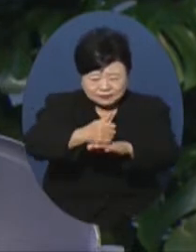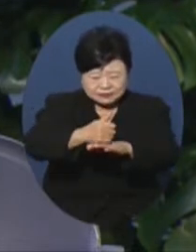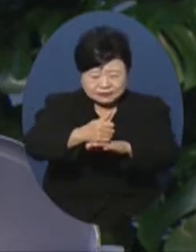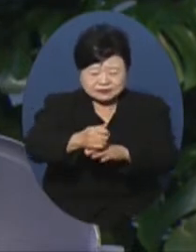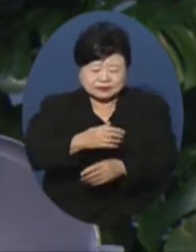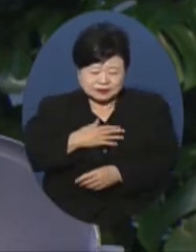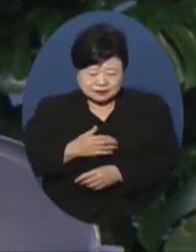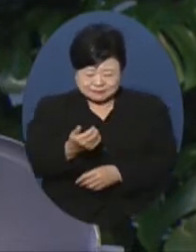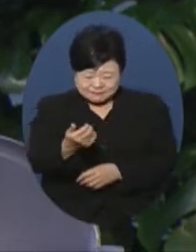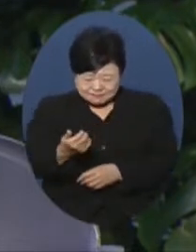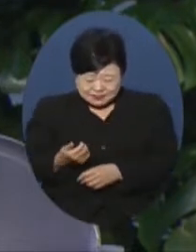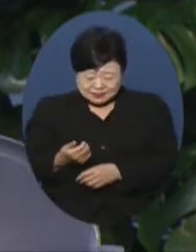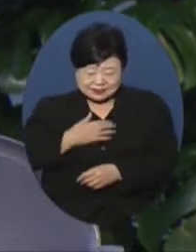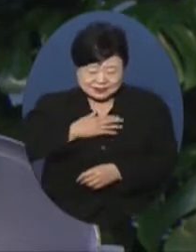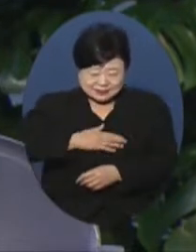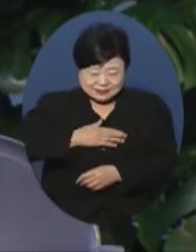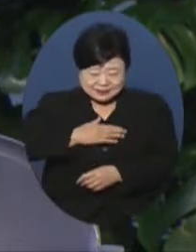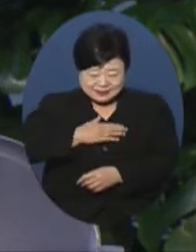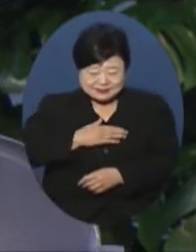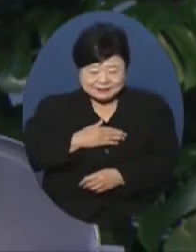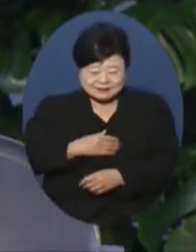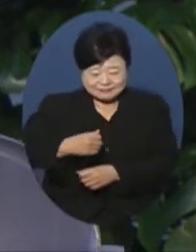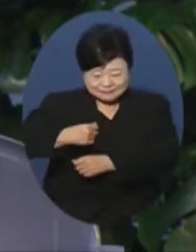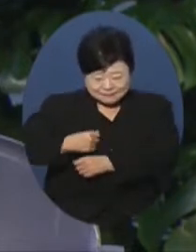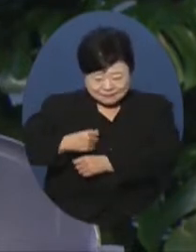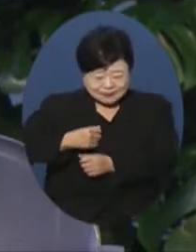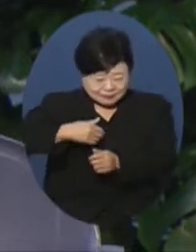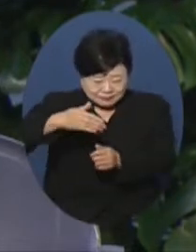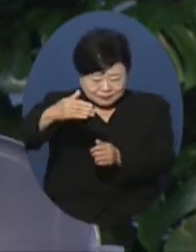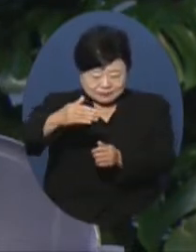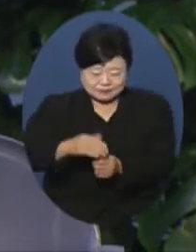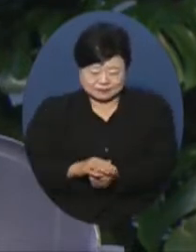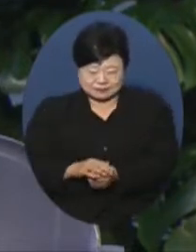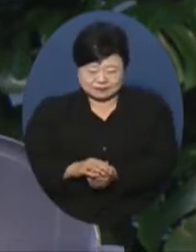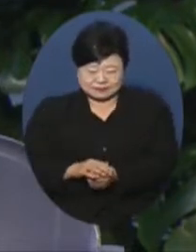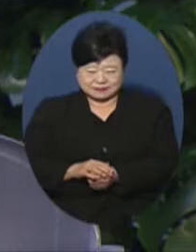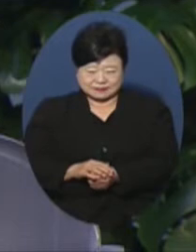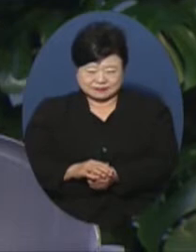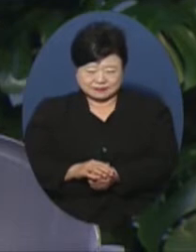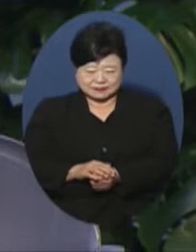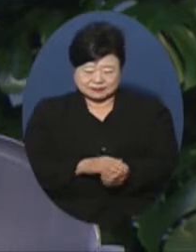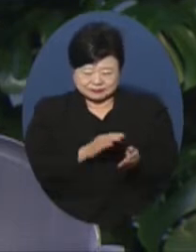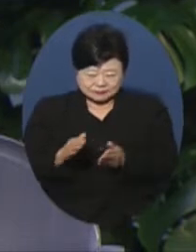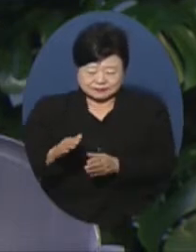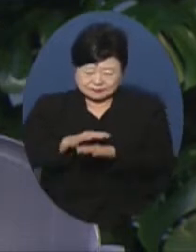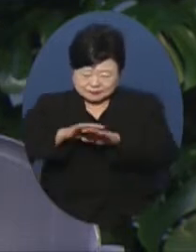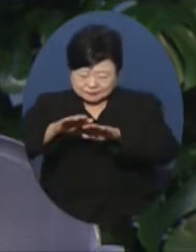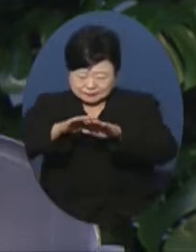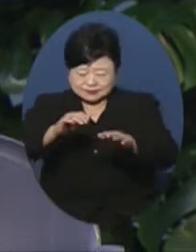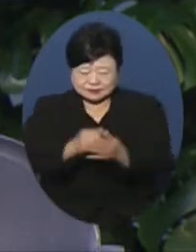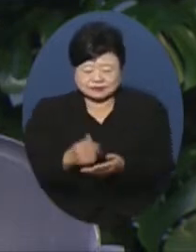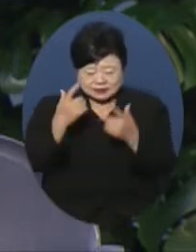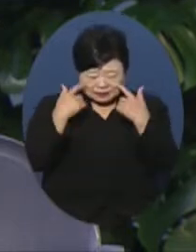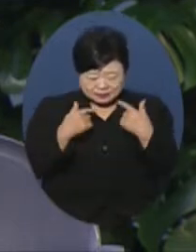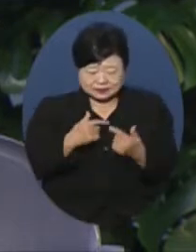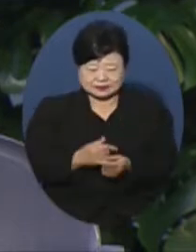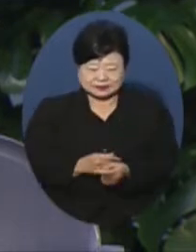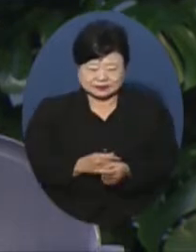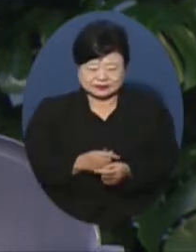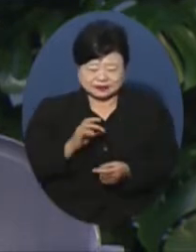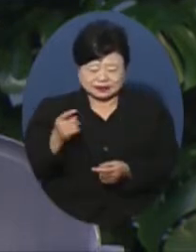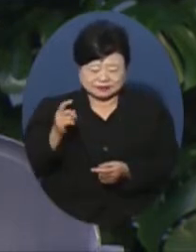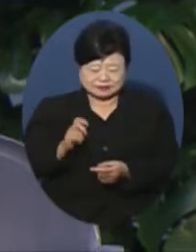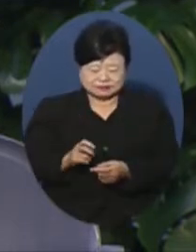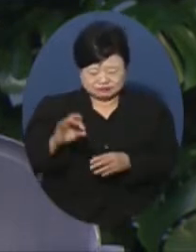어떻게 알았는지 미리 군대를 보내어 수비했기 때문에 늘